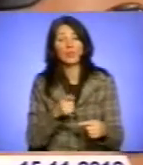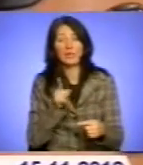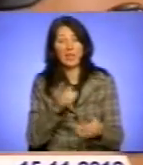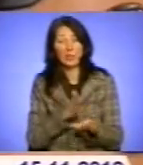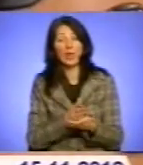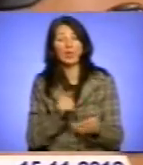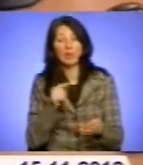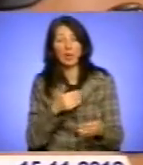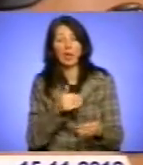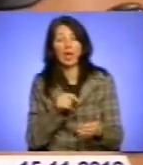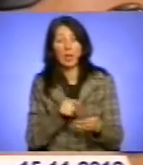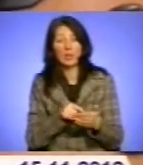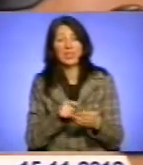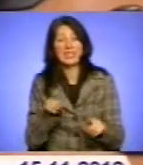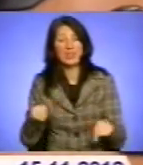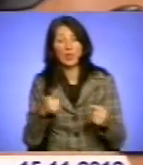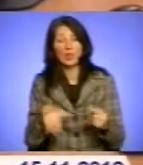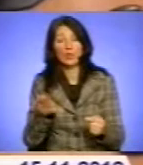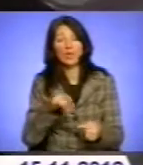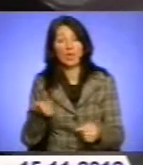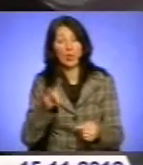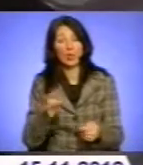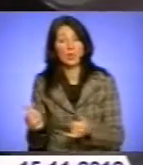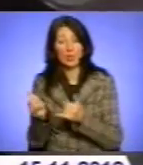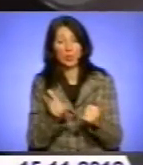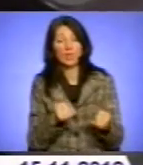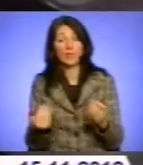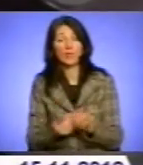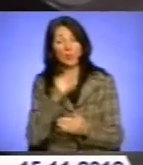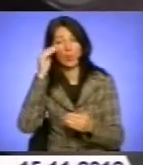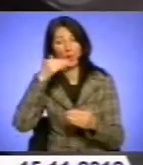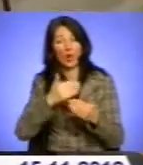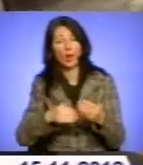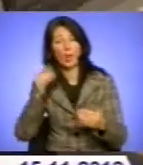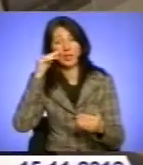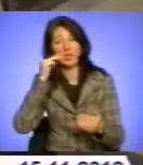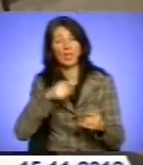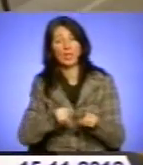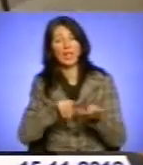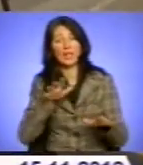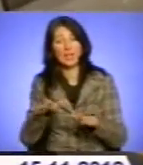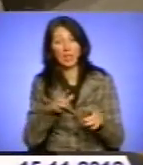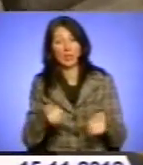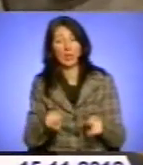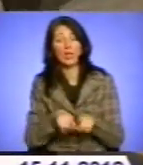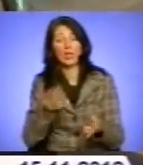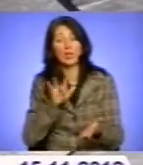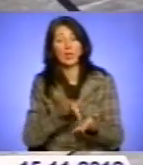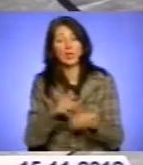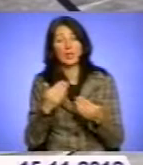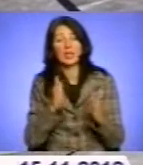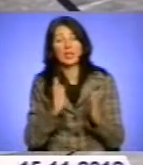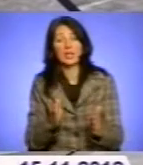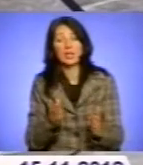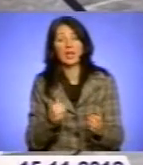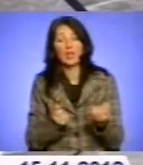регіонах, забезпечити новітніми програмами навчання та спеціальними тренажерами. Щоправда, такі підготовчі центри стосуватимуться виключно